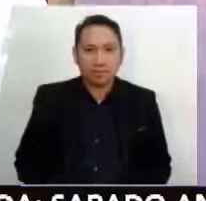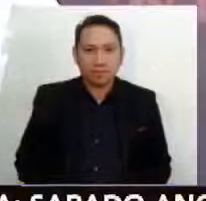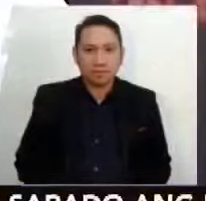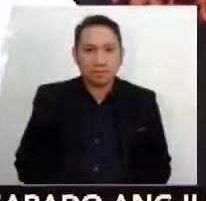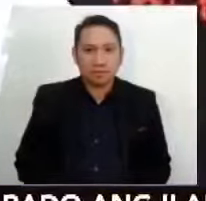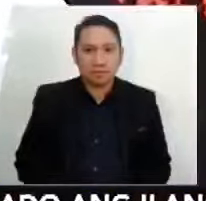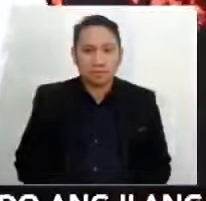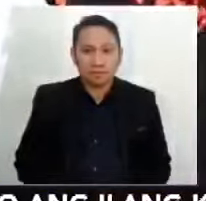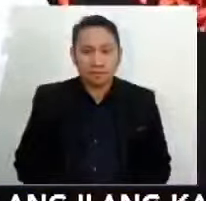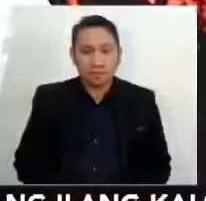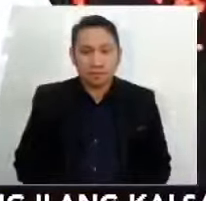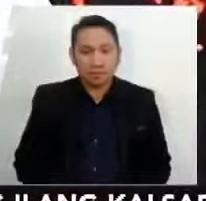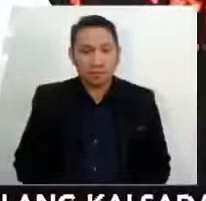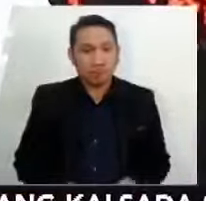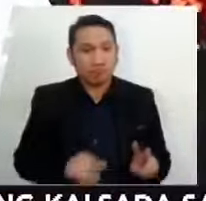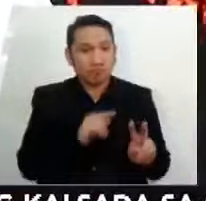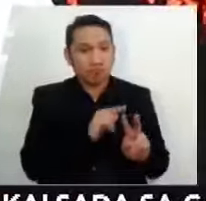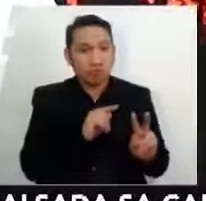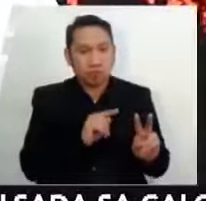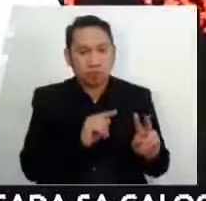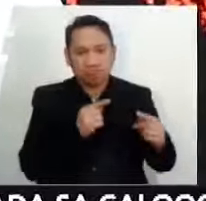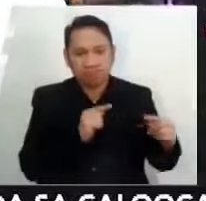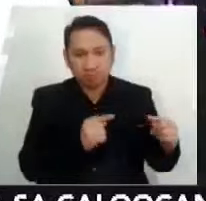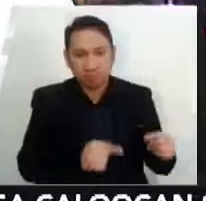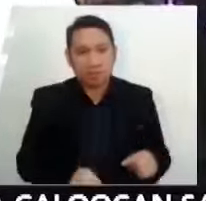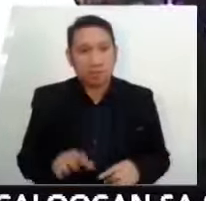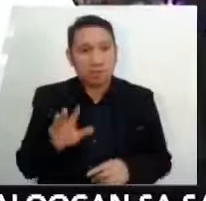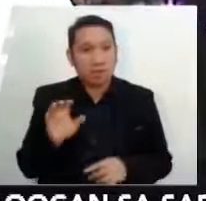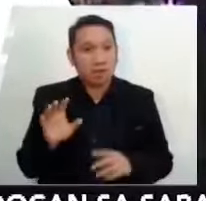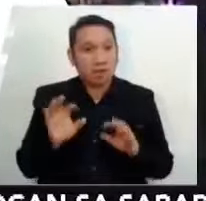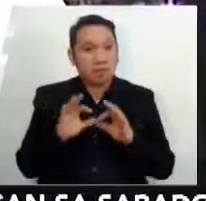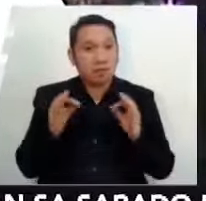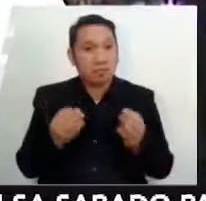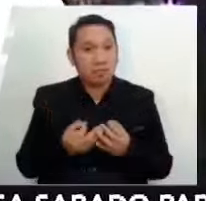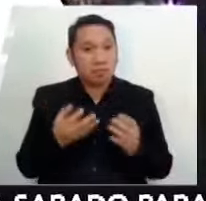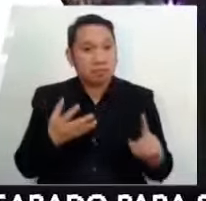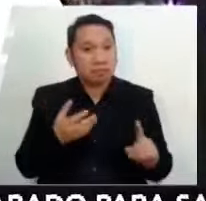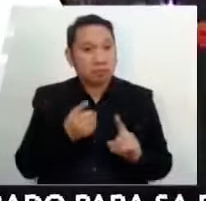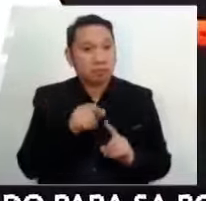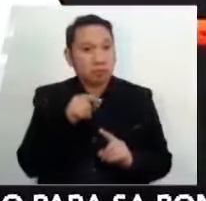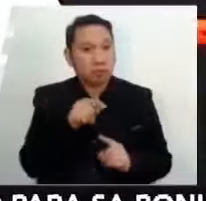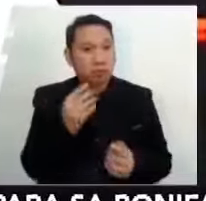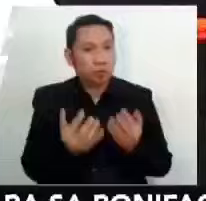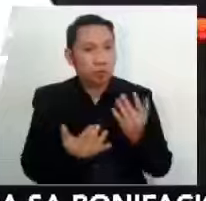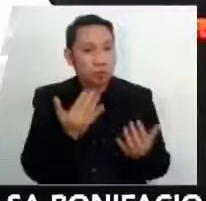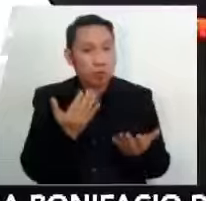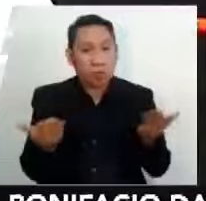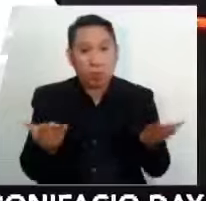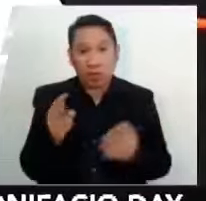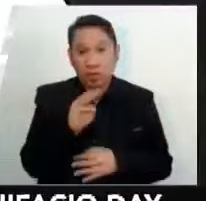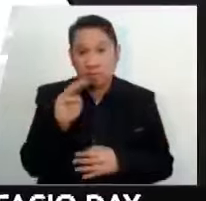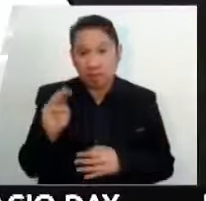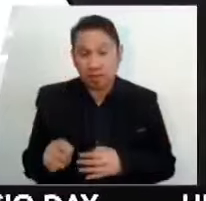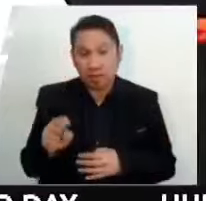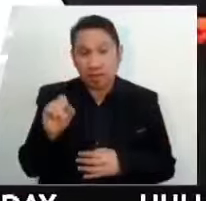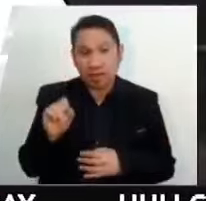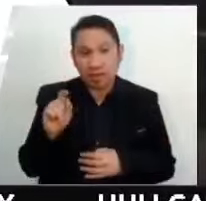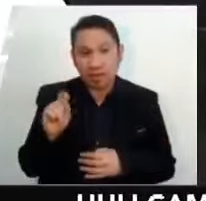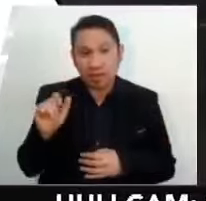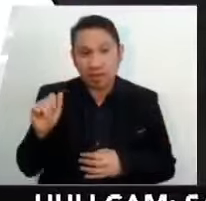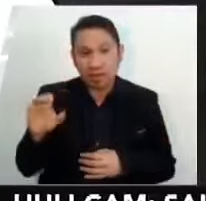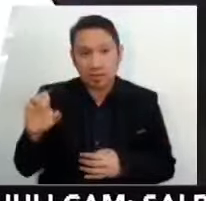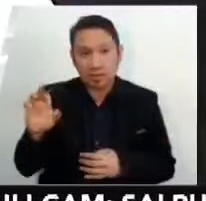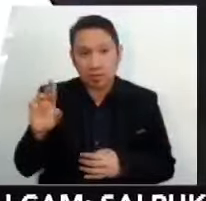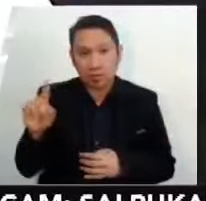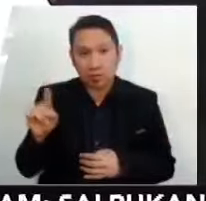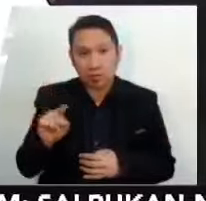dalawa ang sugatan habang Li pamilya ang apektado ng sunog sa Santa Cruz Maynila kagabi muntik ting madamay ang isang pasilidad ng Manila City